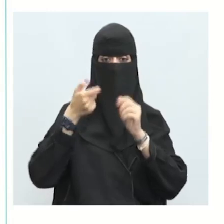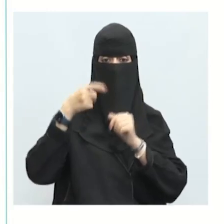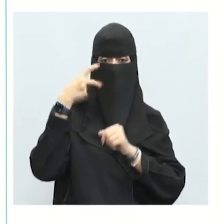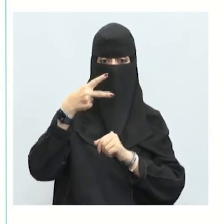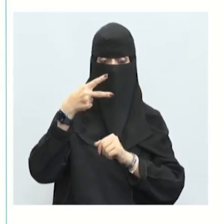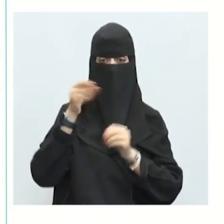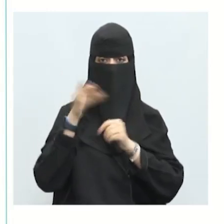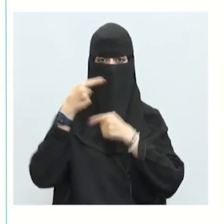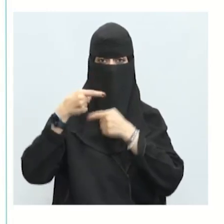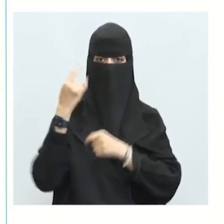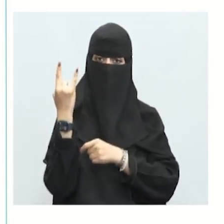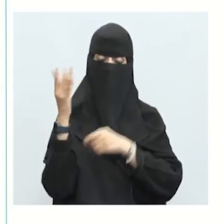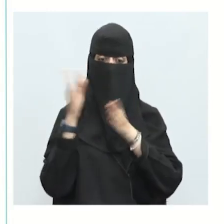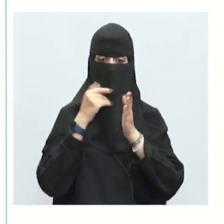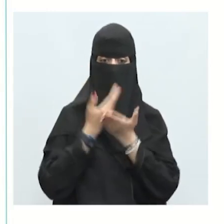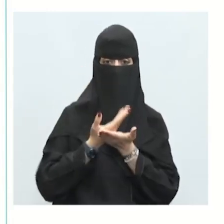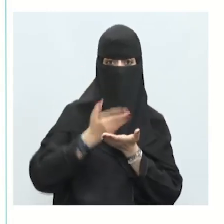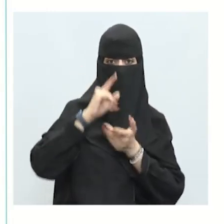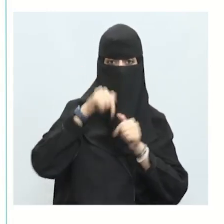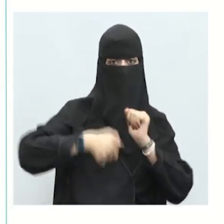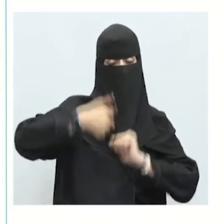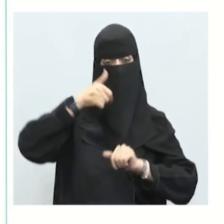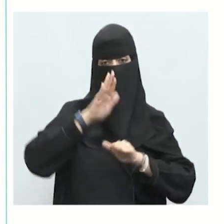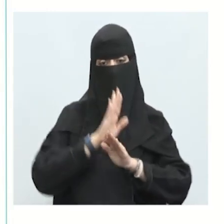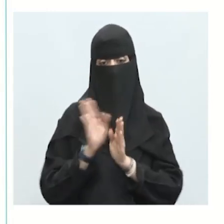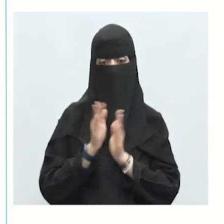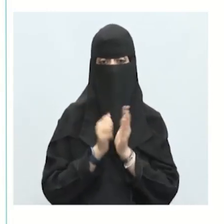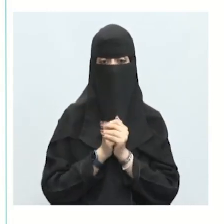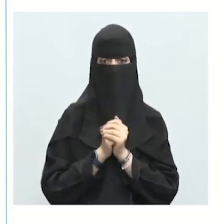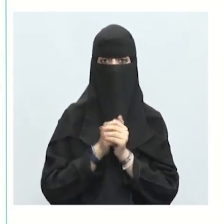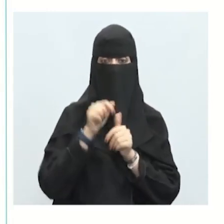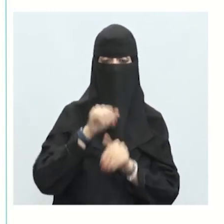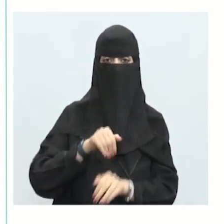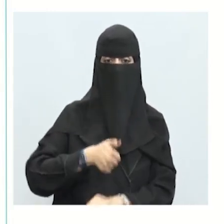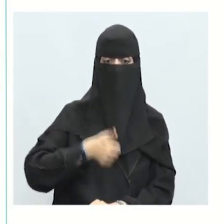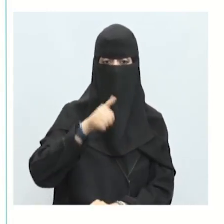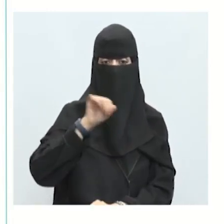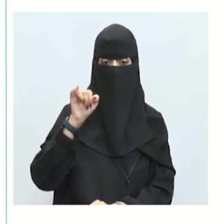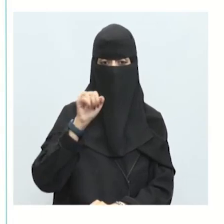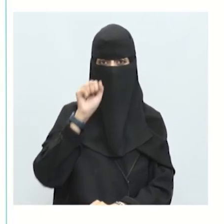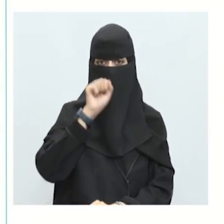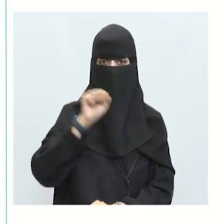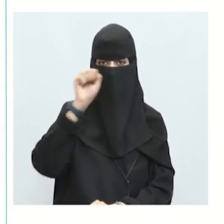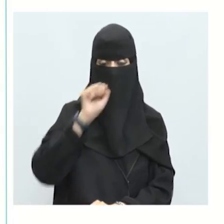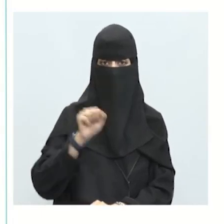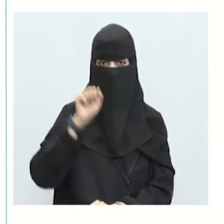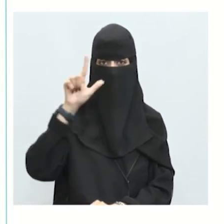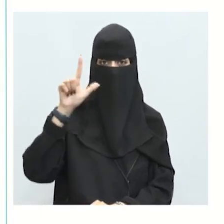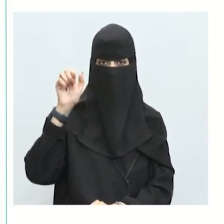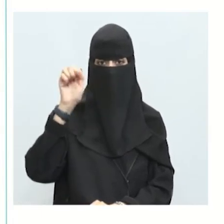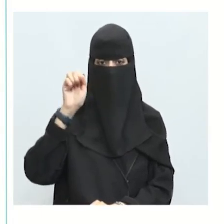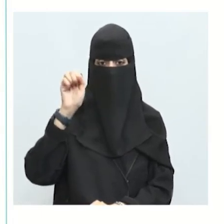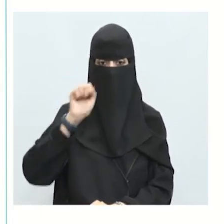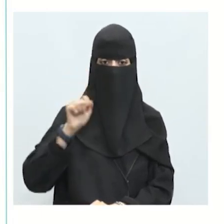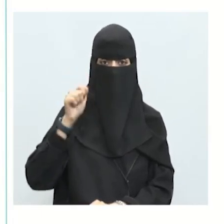تساوي العشره برنت ناجح طباعه ناجح الس والا برنت تحتاج الى